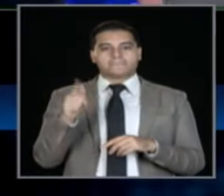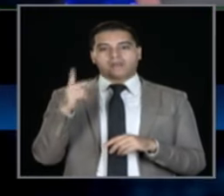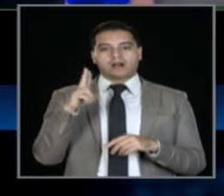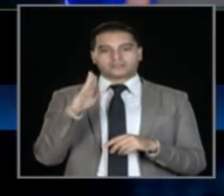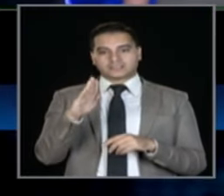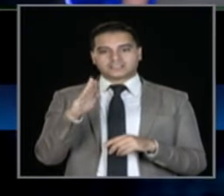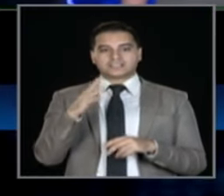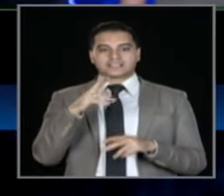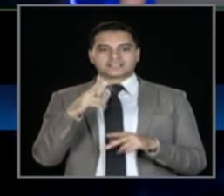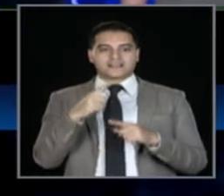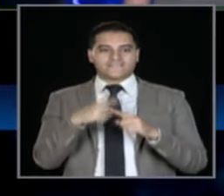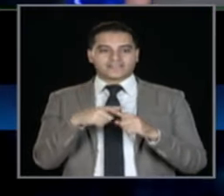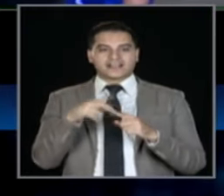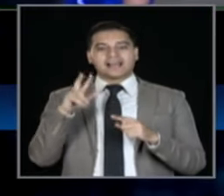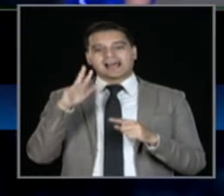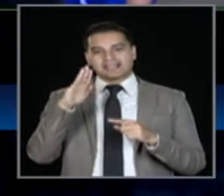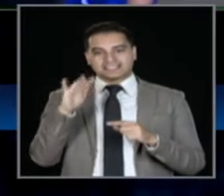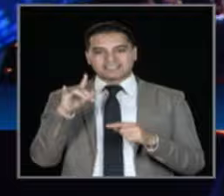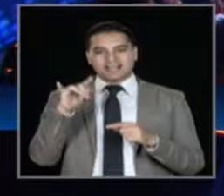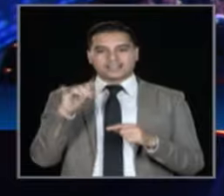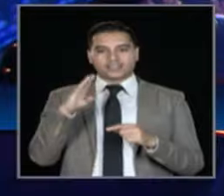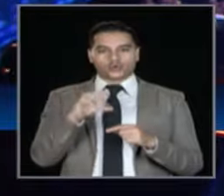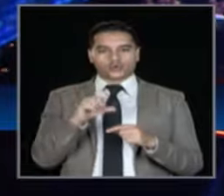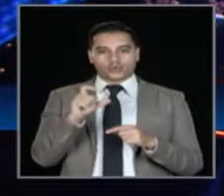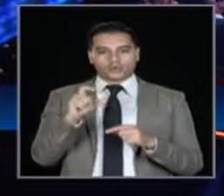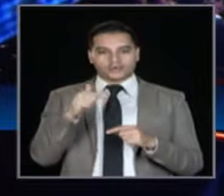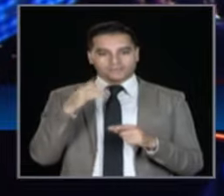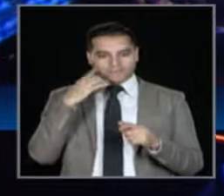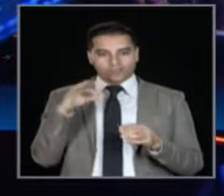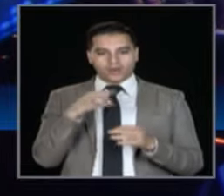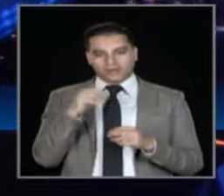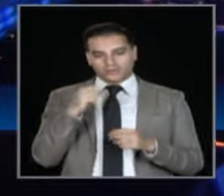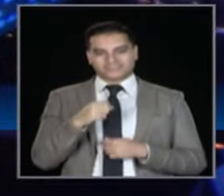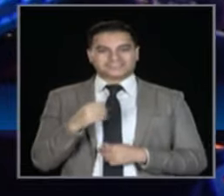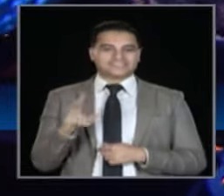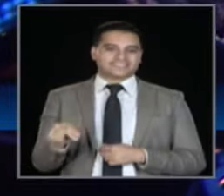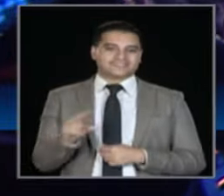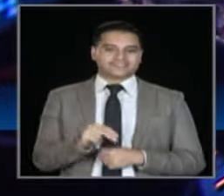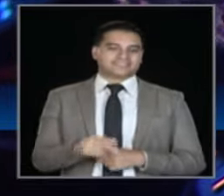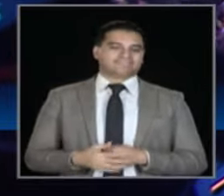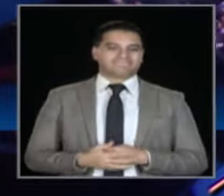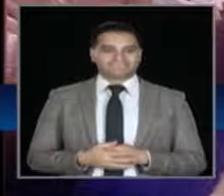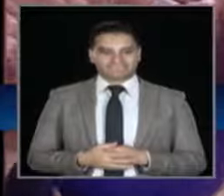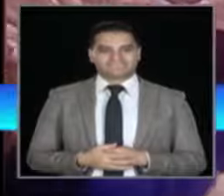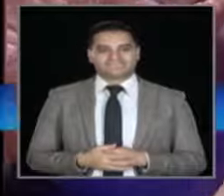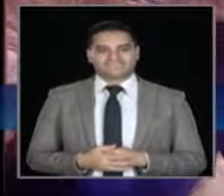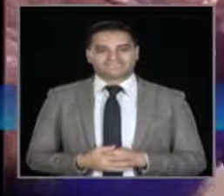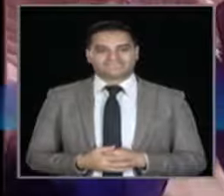العناصر، فما هو؟ سيليكون. صح. من هو ملحن أغنية نفس العاطفة؟